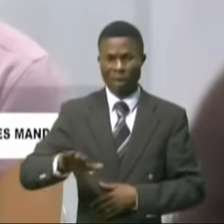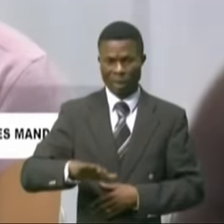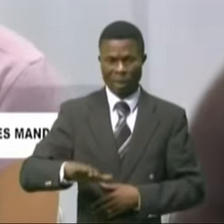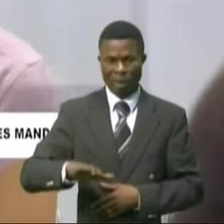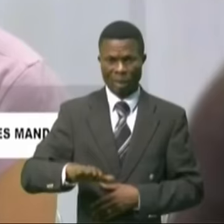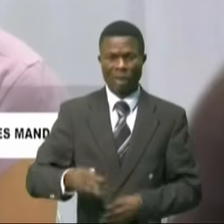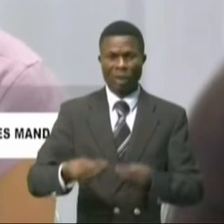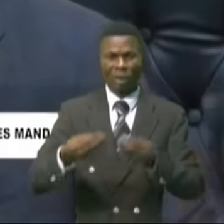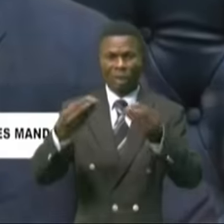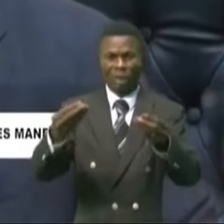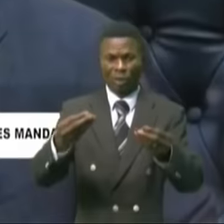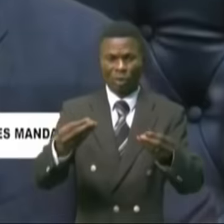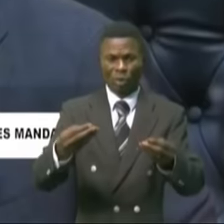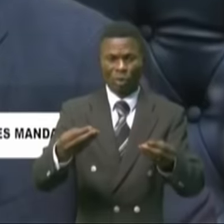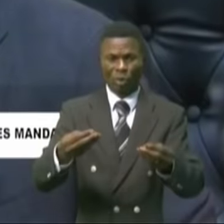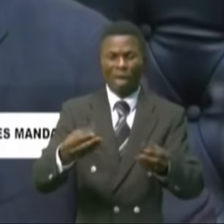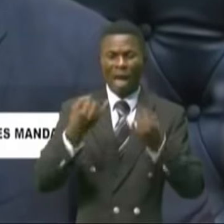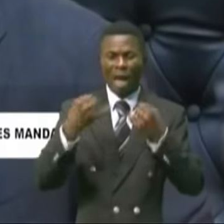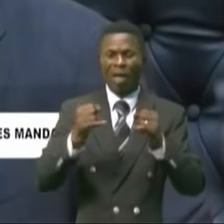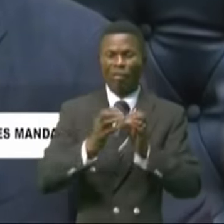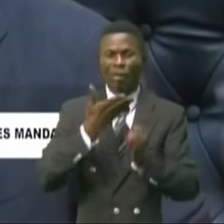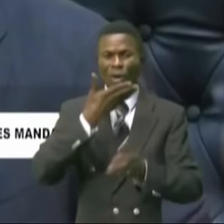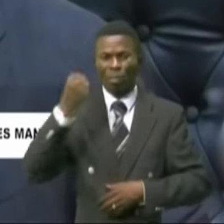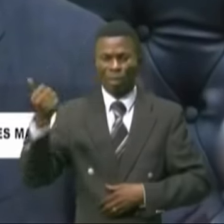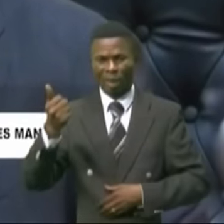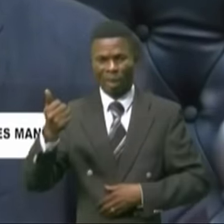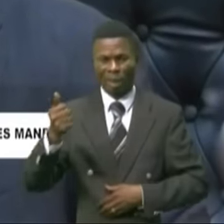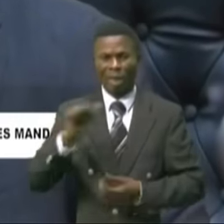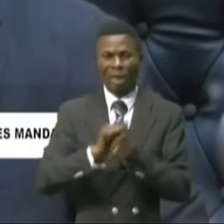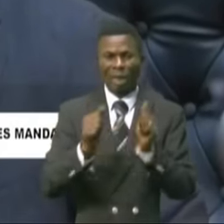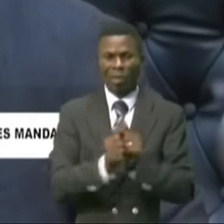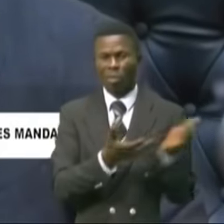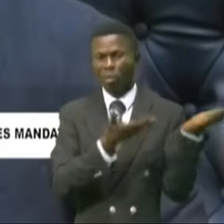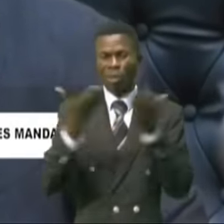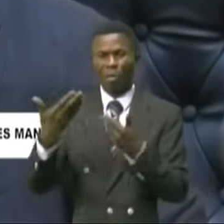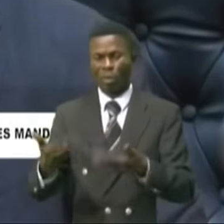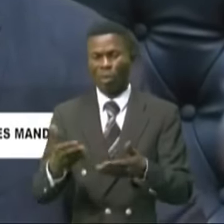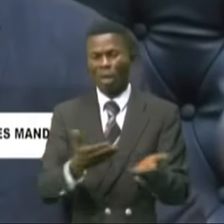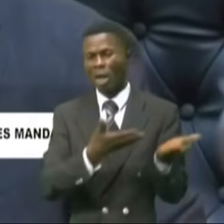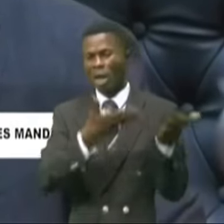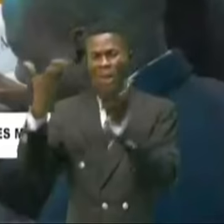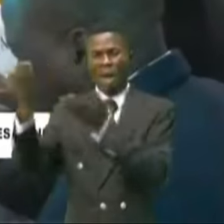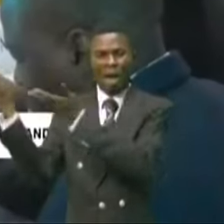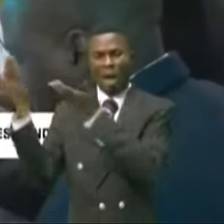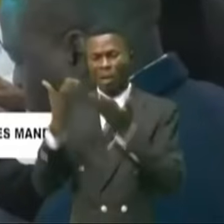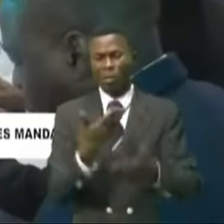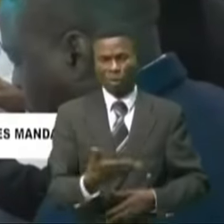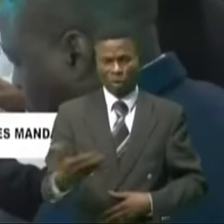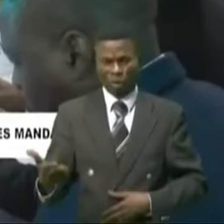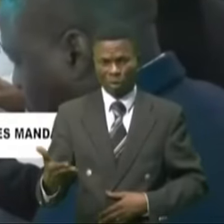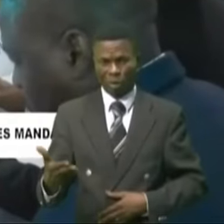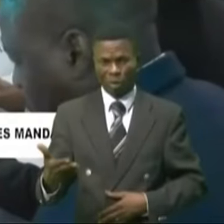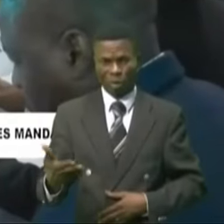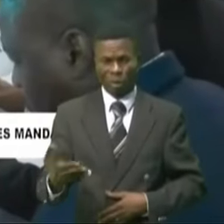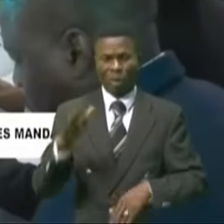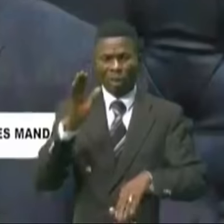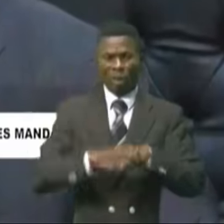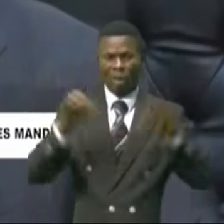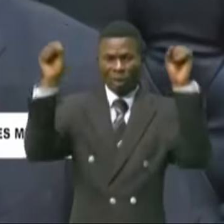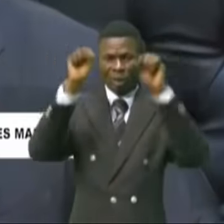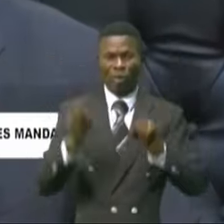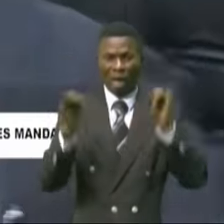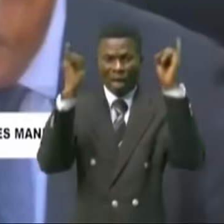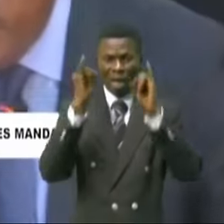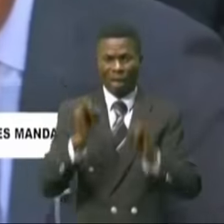des données fiables sur les fret congolais à l'importation, saisies dans son système